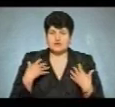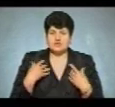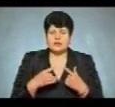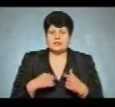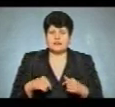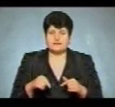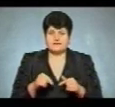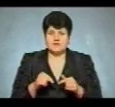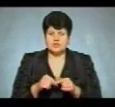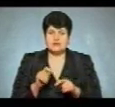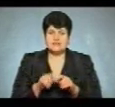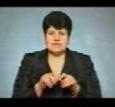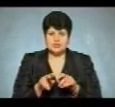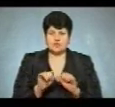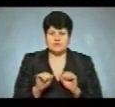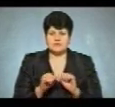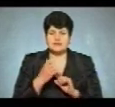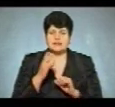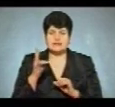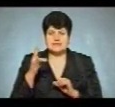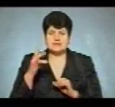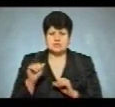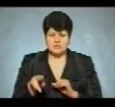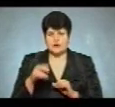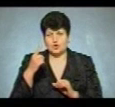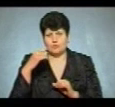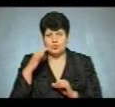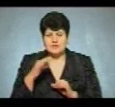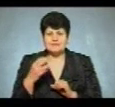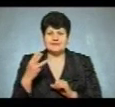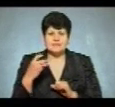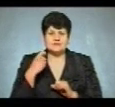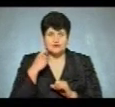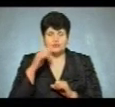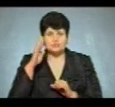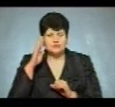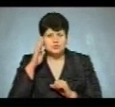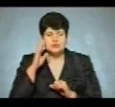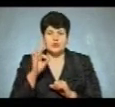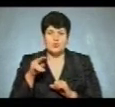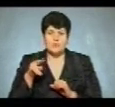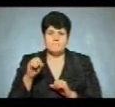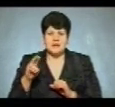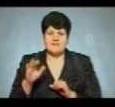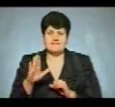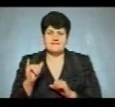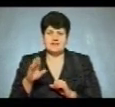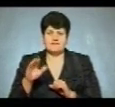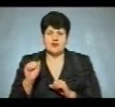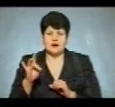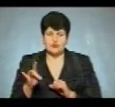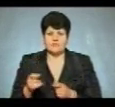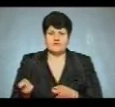сфері транспорту слідчого управління Нацполіції в області Богдана Шуляра, 30-річний водій автомобіля «Опель Вівара» віз дружину та двох